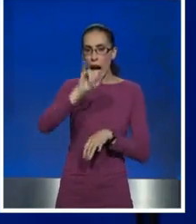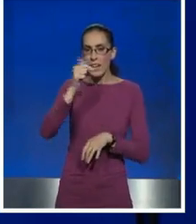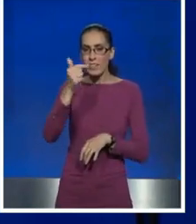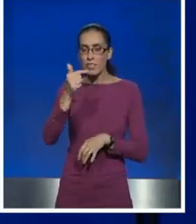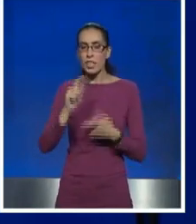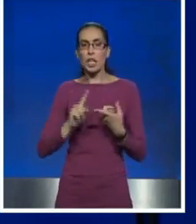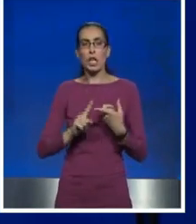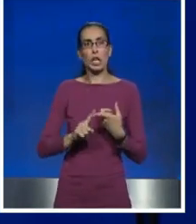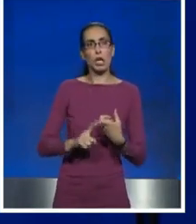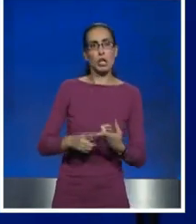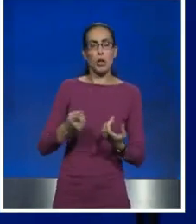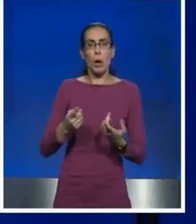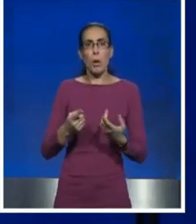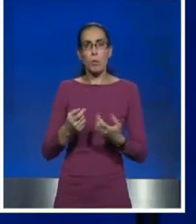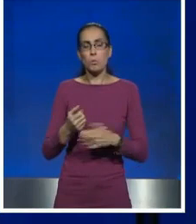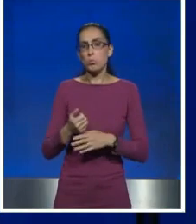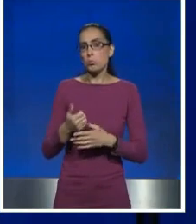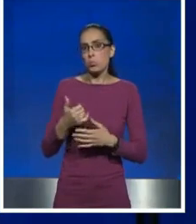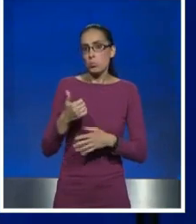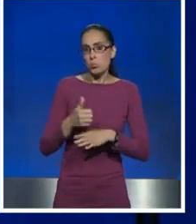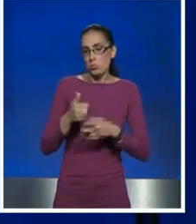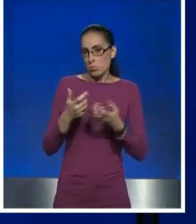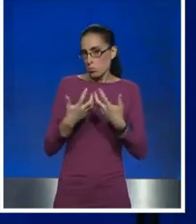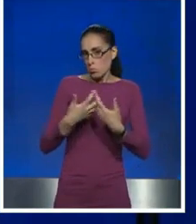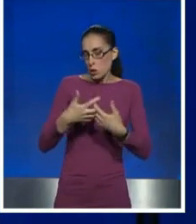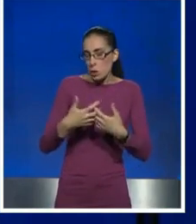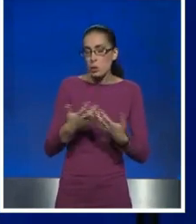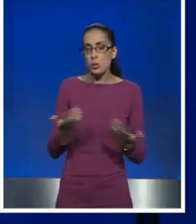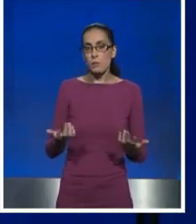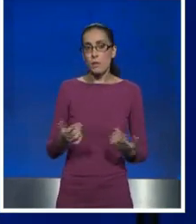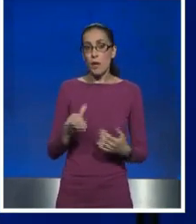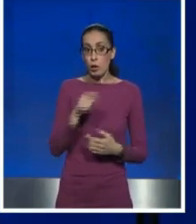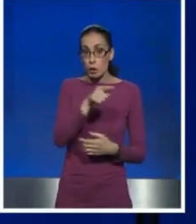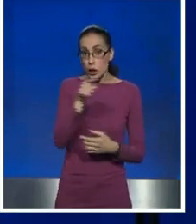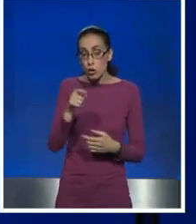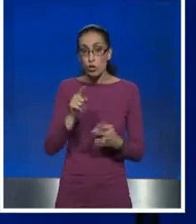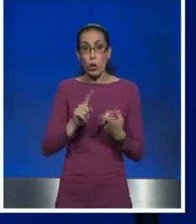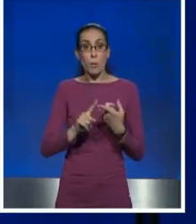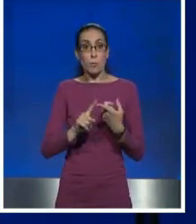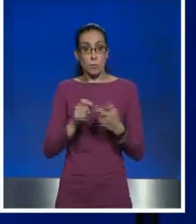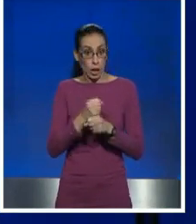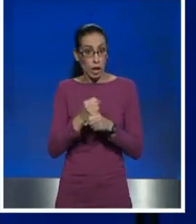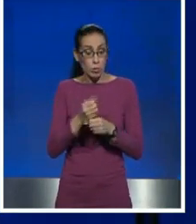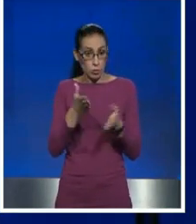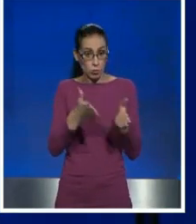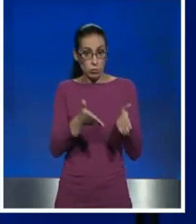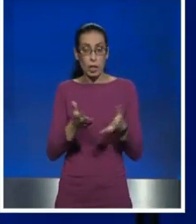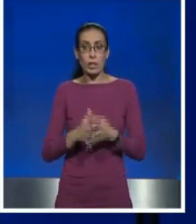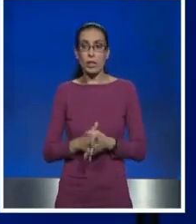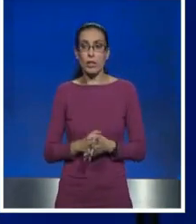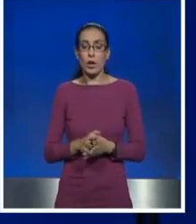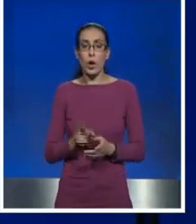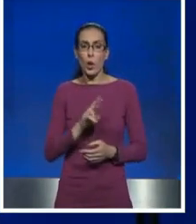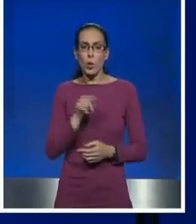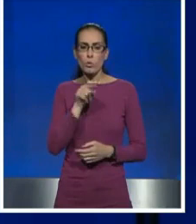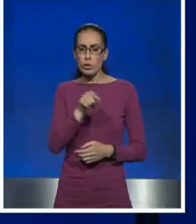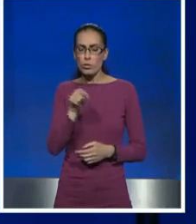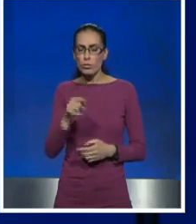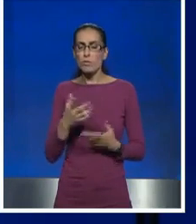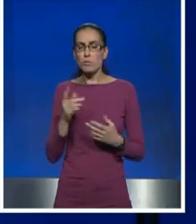support. Għax kieku dawn in-nies, forsi intom taħdmu f'dan it-tip ta' qosma. U dawn